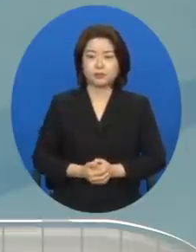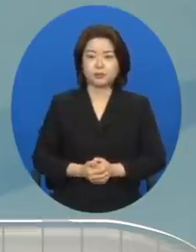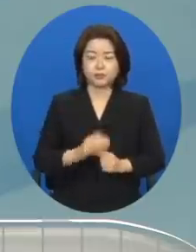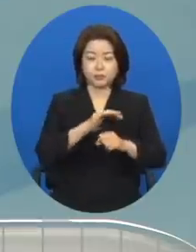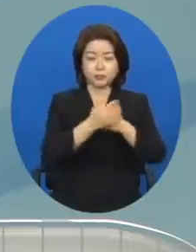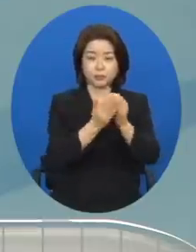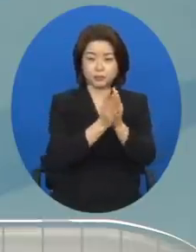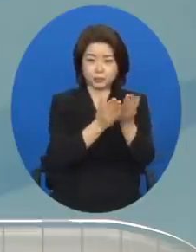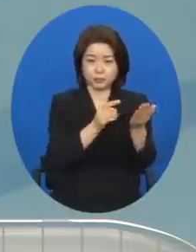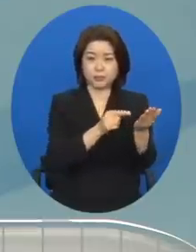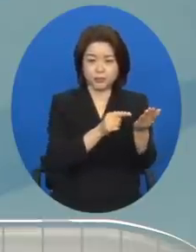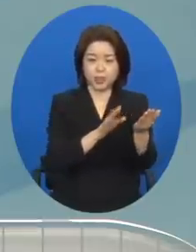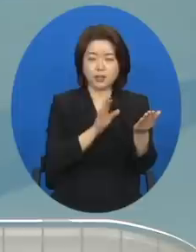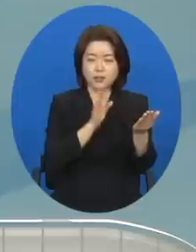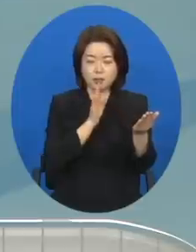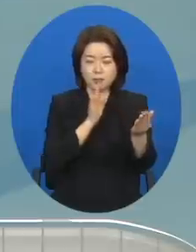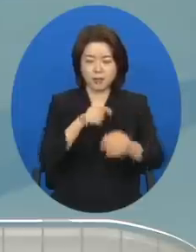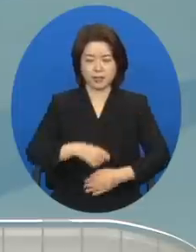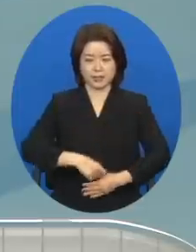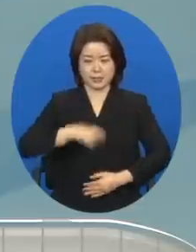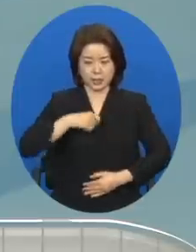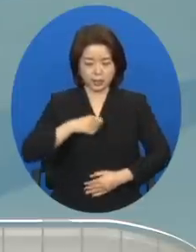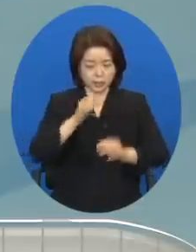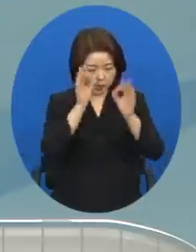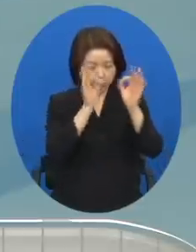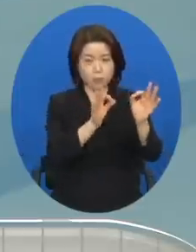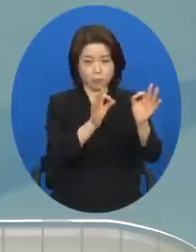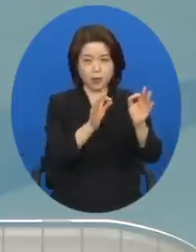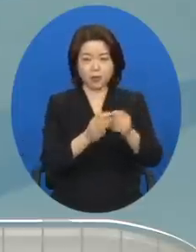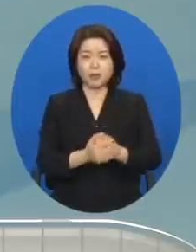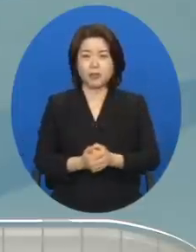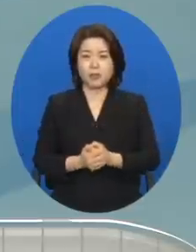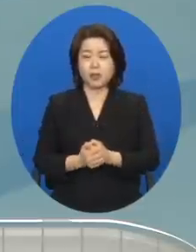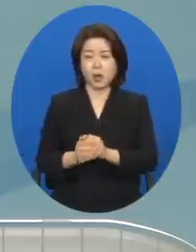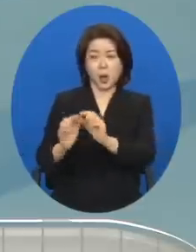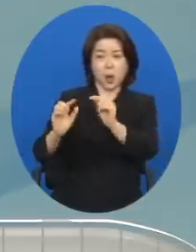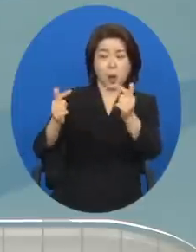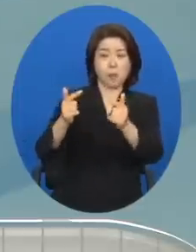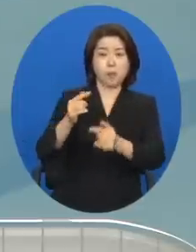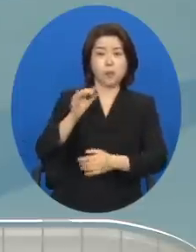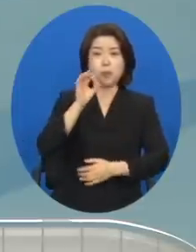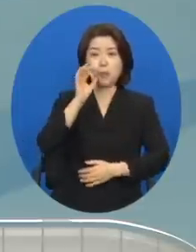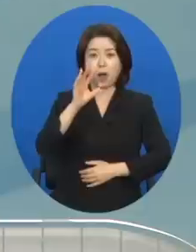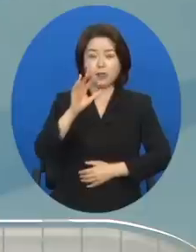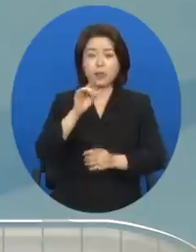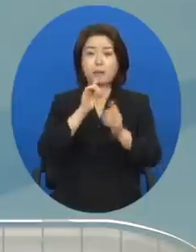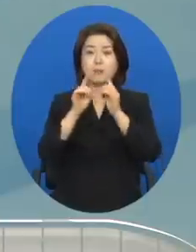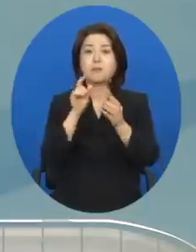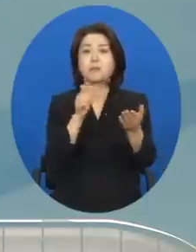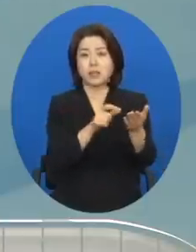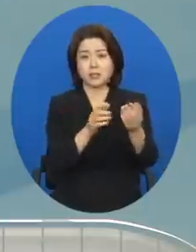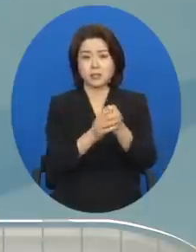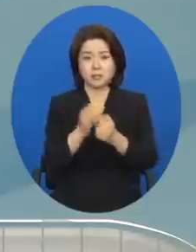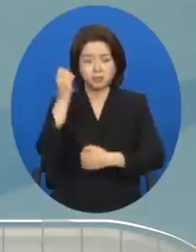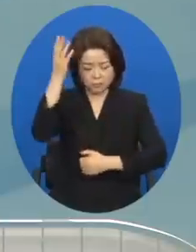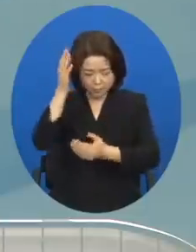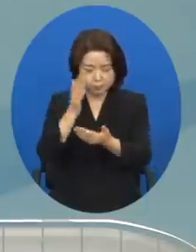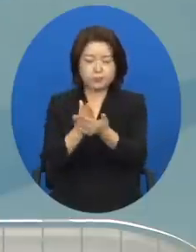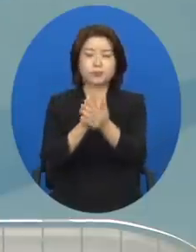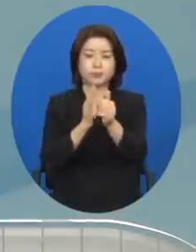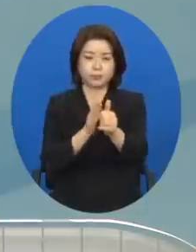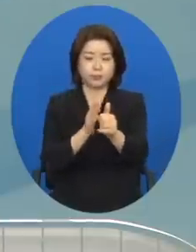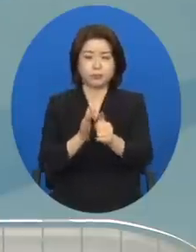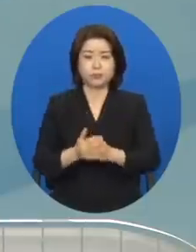성경을 우리가 정말 정직하게 보면 부인할 수 없는 말씀입니다. 잊으시면 안 돼요.